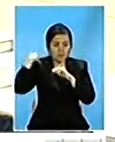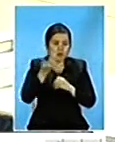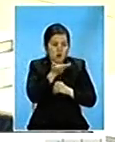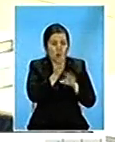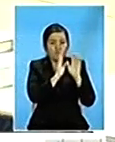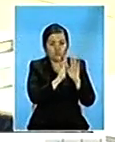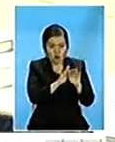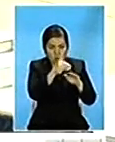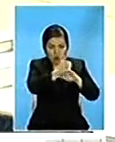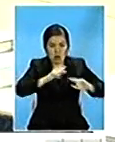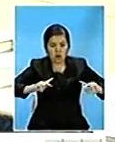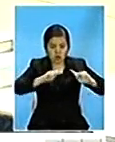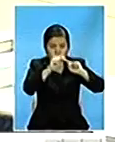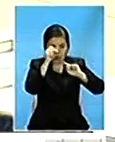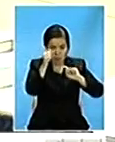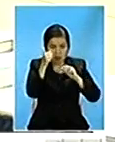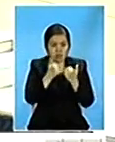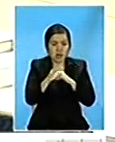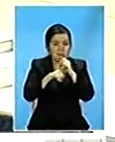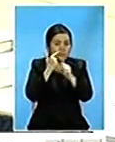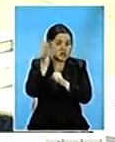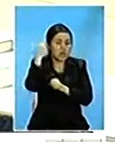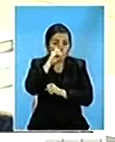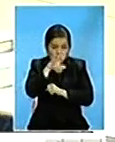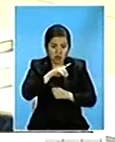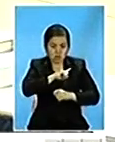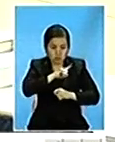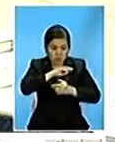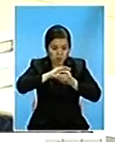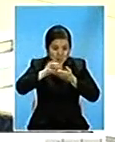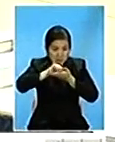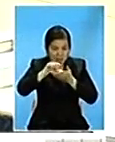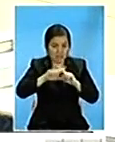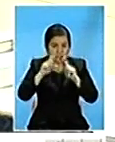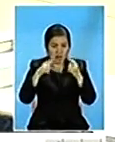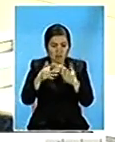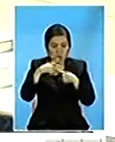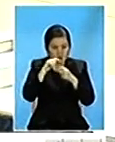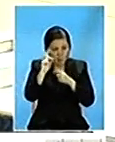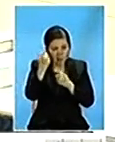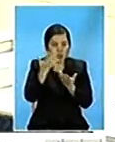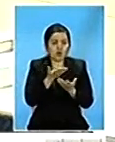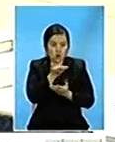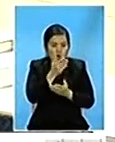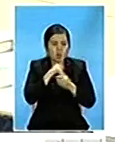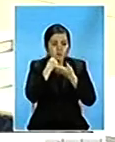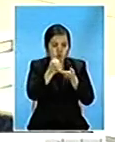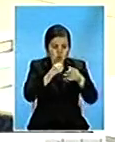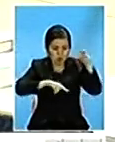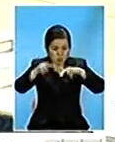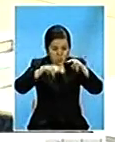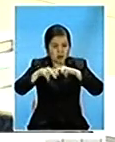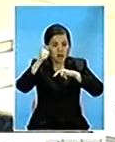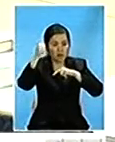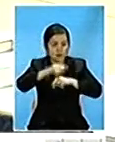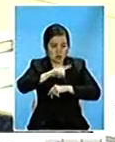ว่าท่านปีกายนี่ก็รับปากเลยว่าจะแก้ไขให้ปีนี้ท่านก็มาตอบใหม่ขอให้ท่านช่วยไปเรียกรัฐให้หน่อยนะครับมันอยู่ในเขต